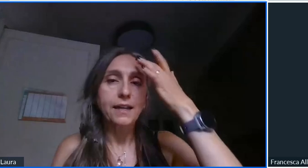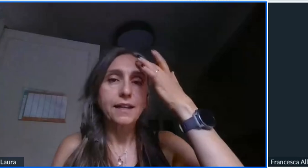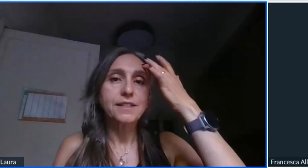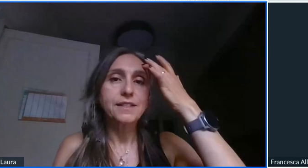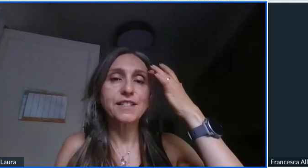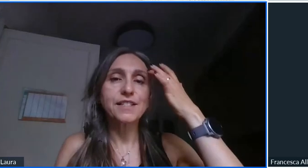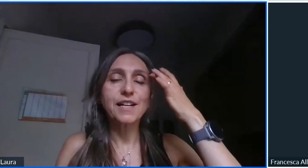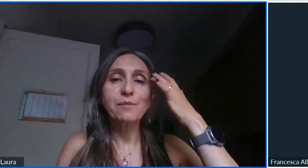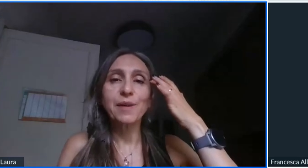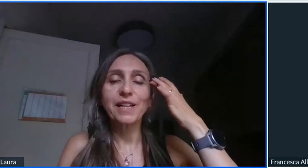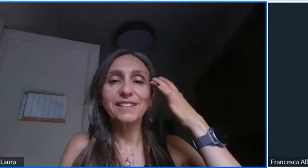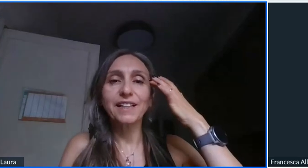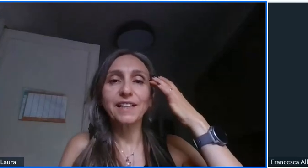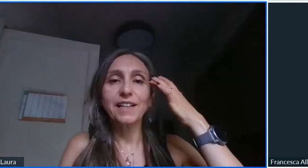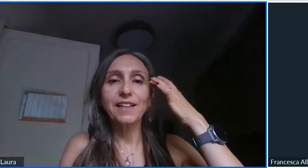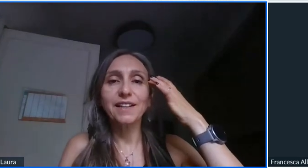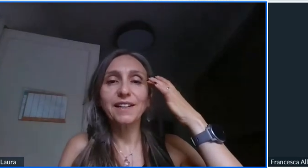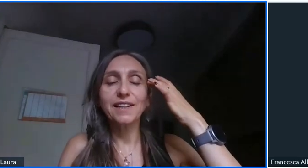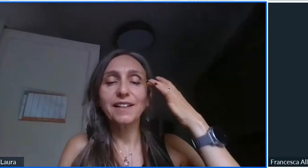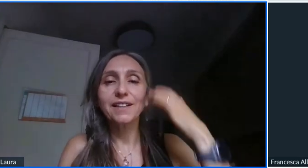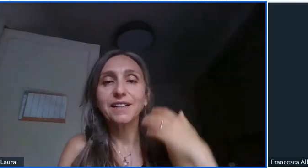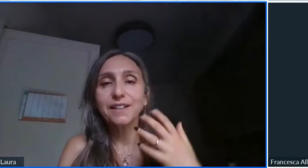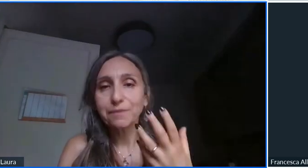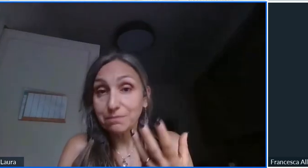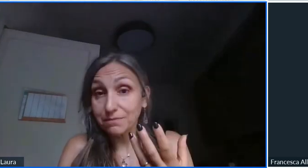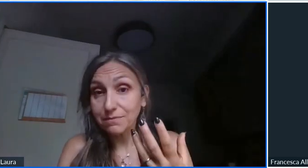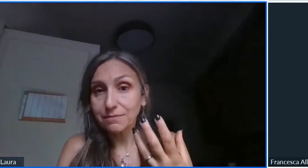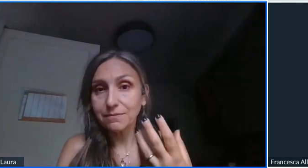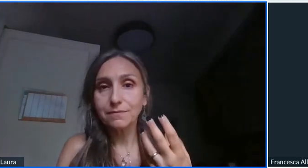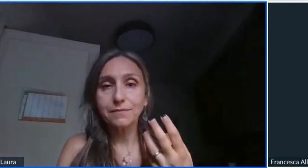Allora, generalmente